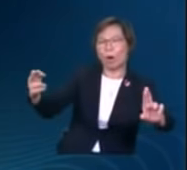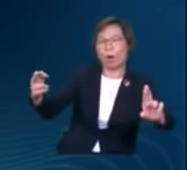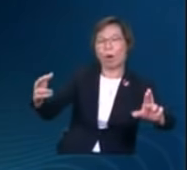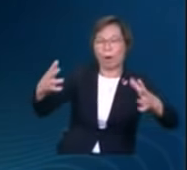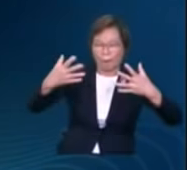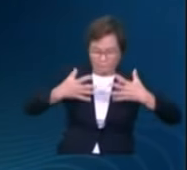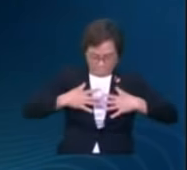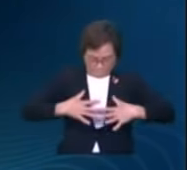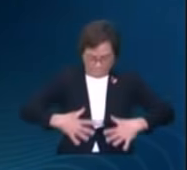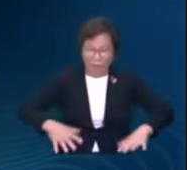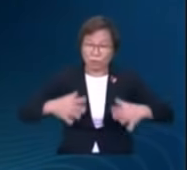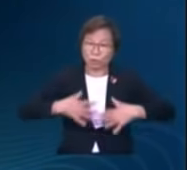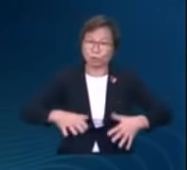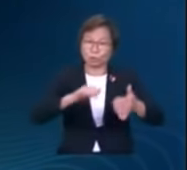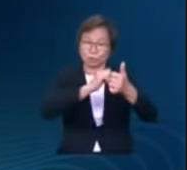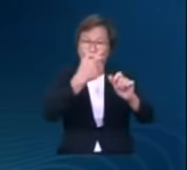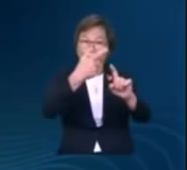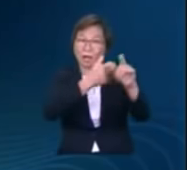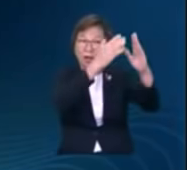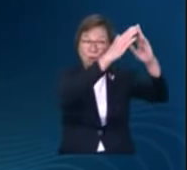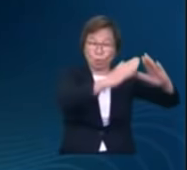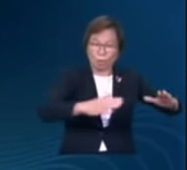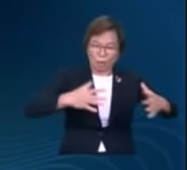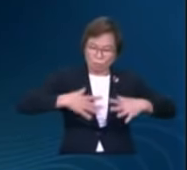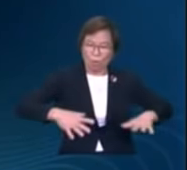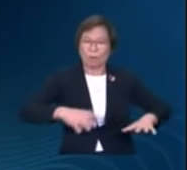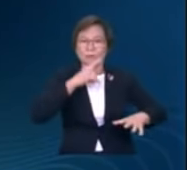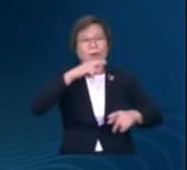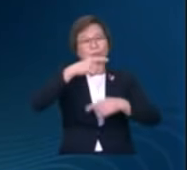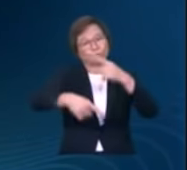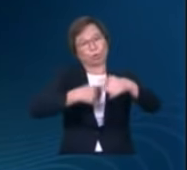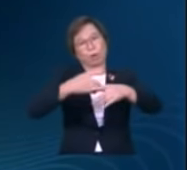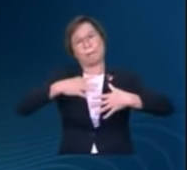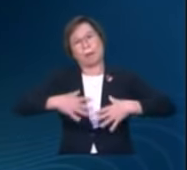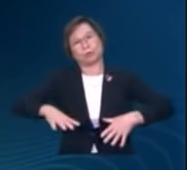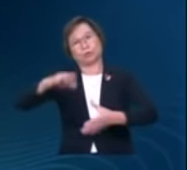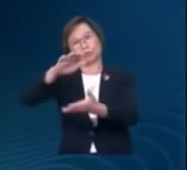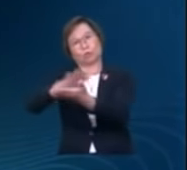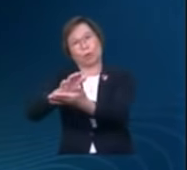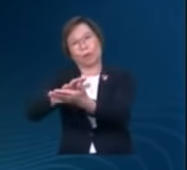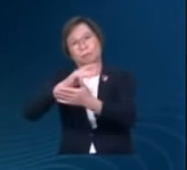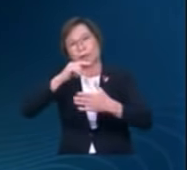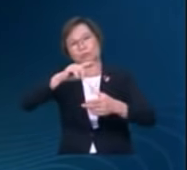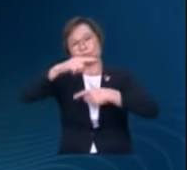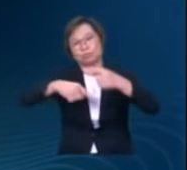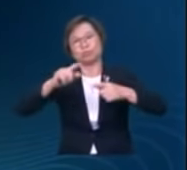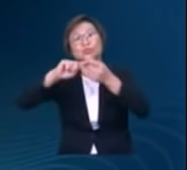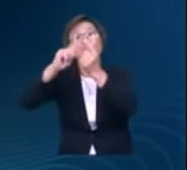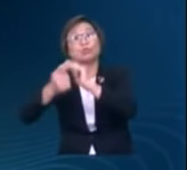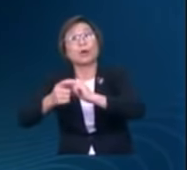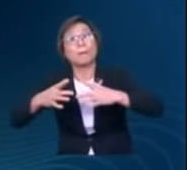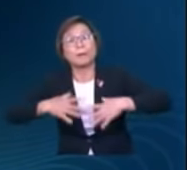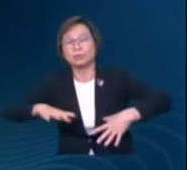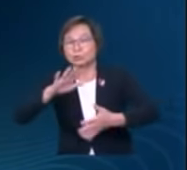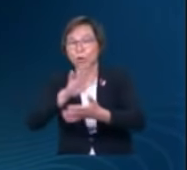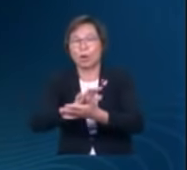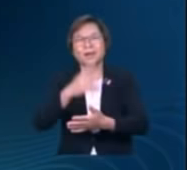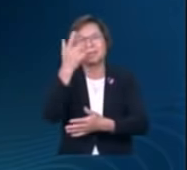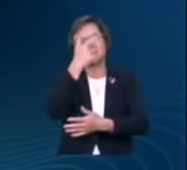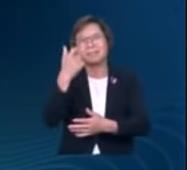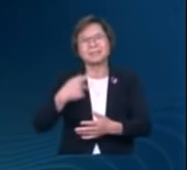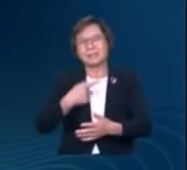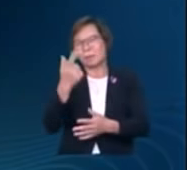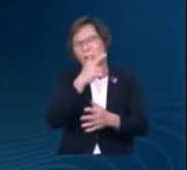memakai pakai suka dari rumah dan mereka tidak menyalin baju mereka disekolah kita ingin mengelakkan